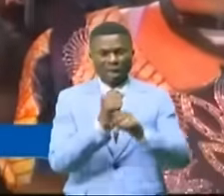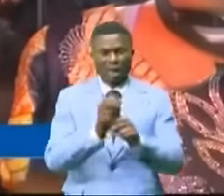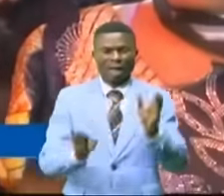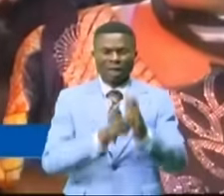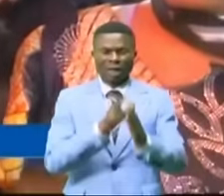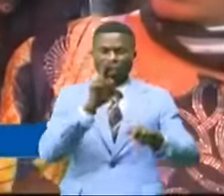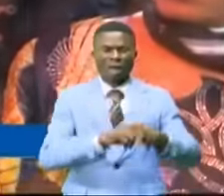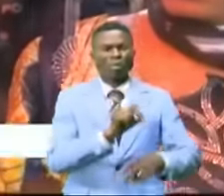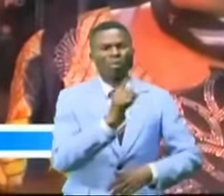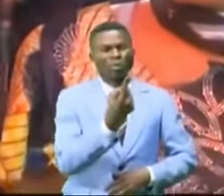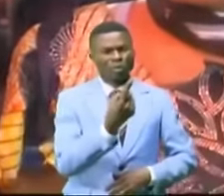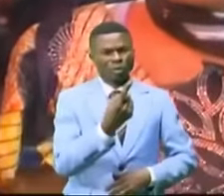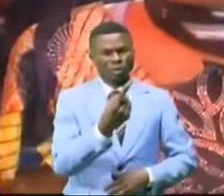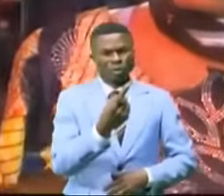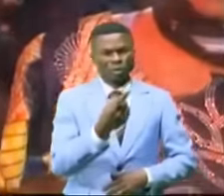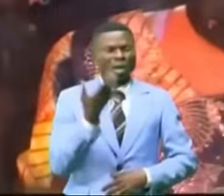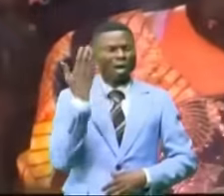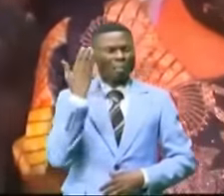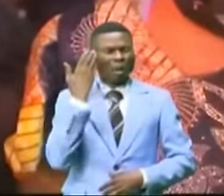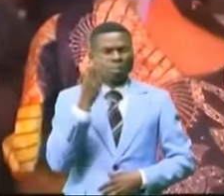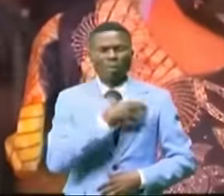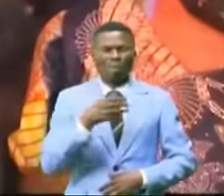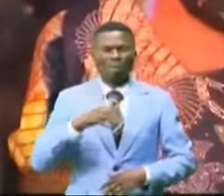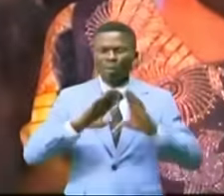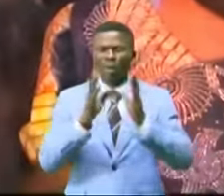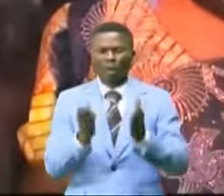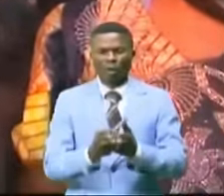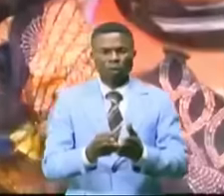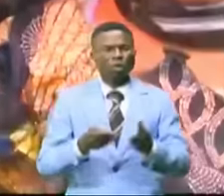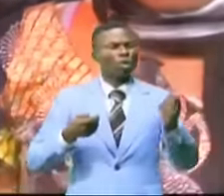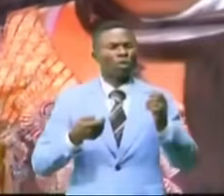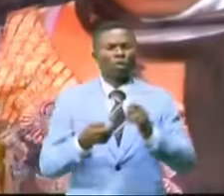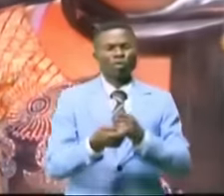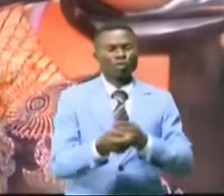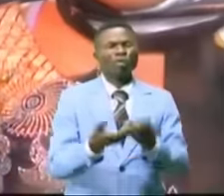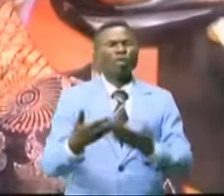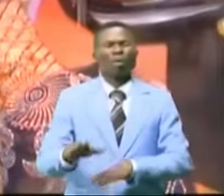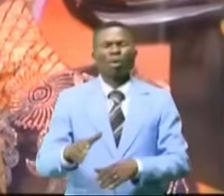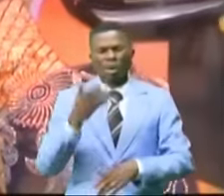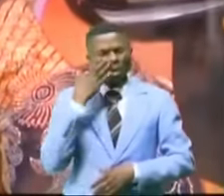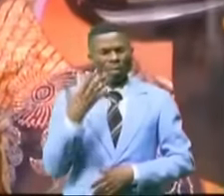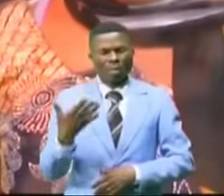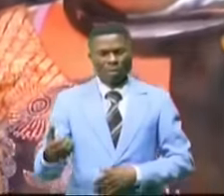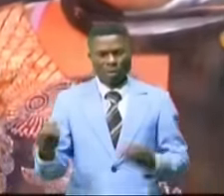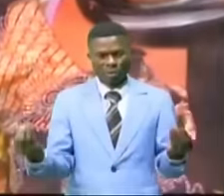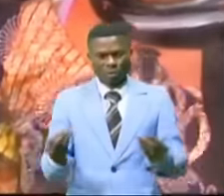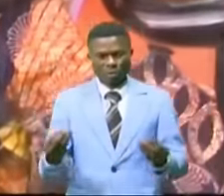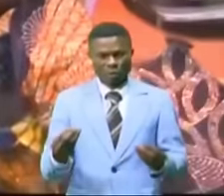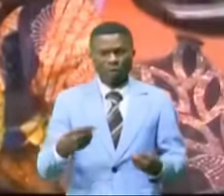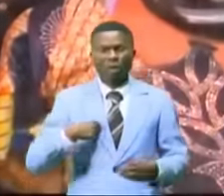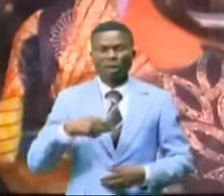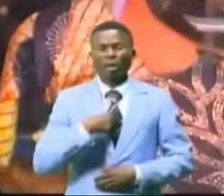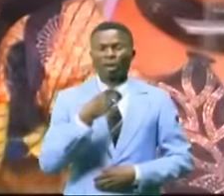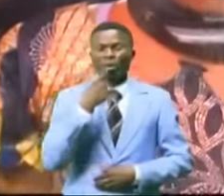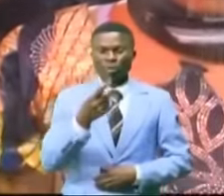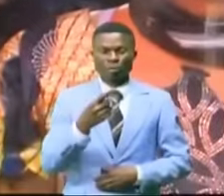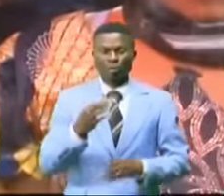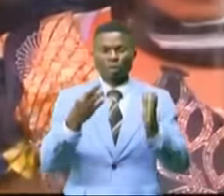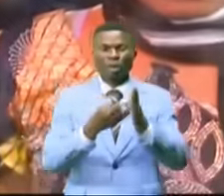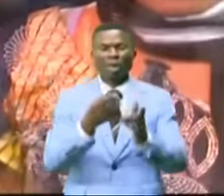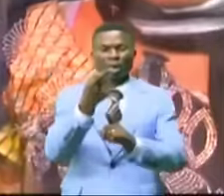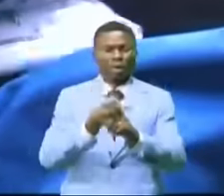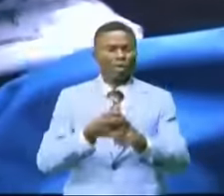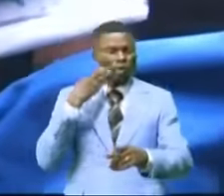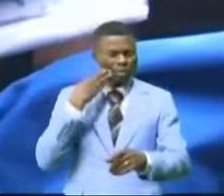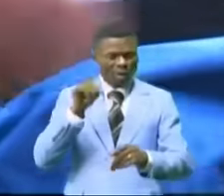seule en disant qu'on a tué son père, sa mère est ailleurs. Ça fait pitié. C'est pour cela que nous avons dit que le 8 mars, il fallait